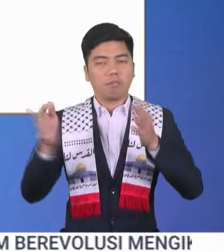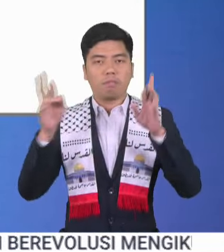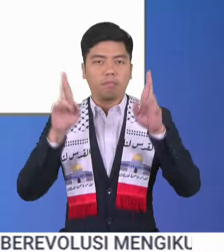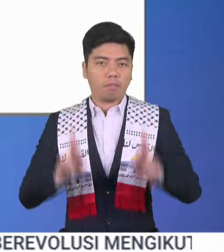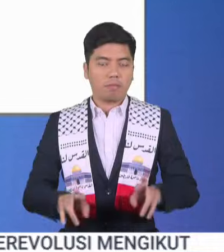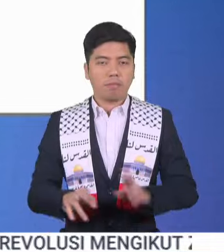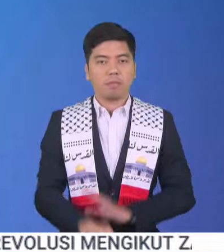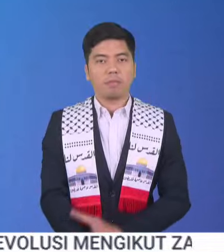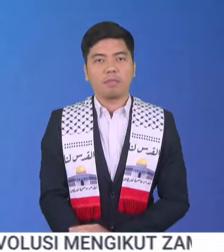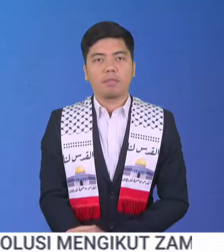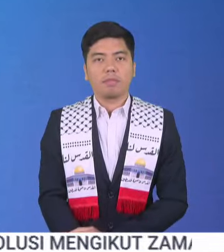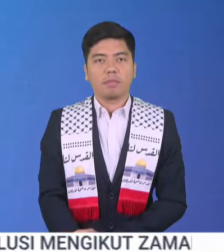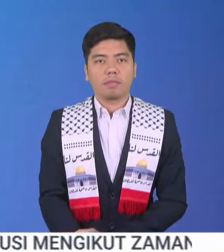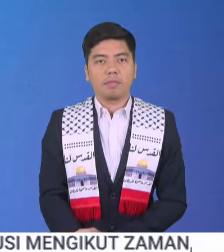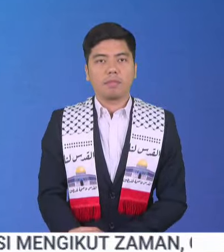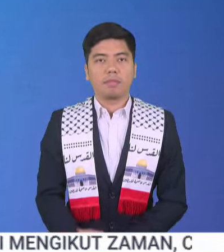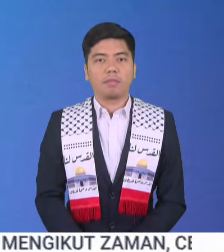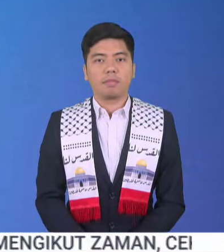kemanusiaan.